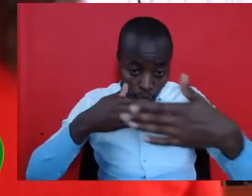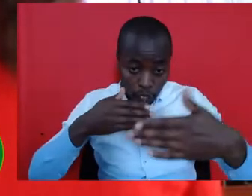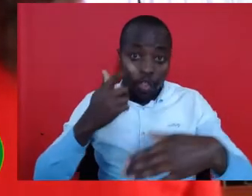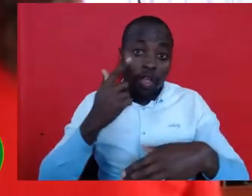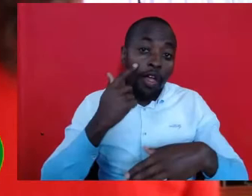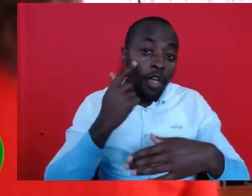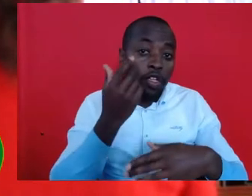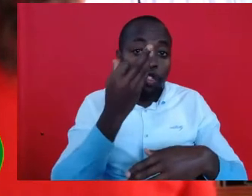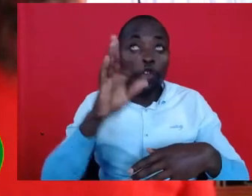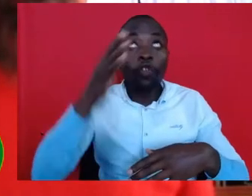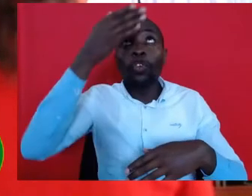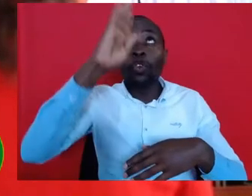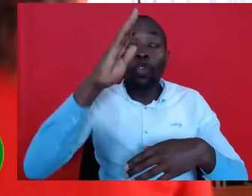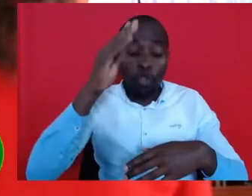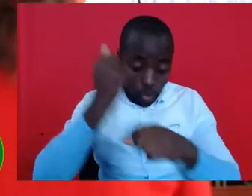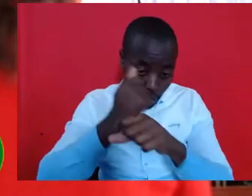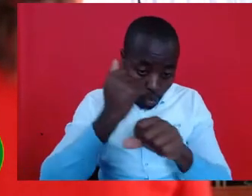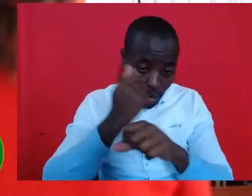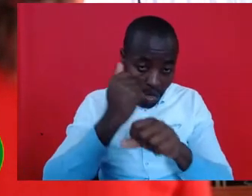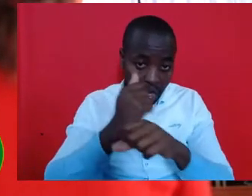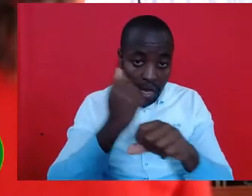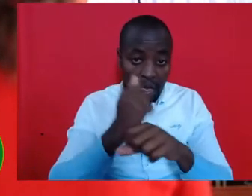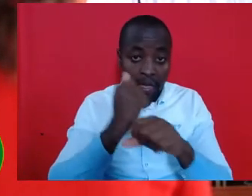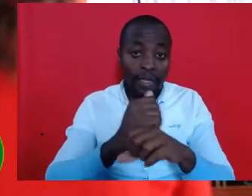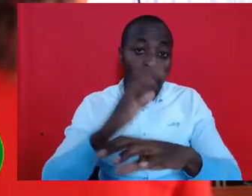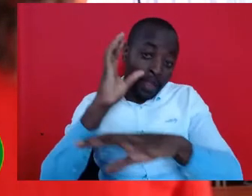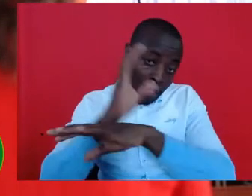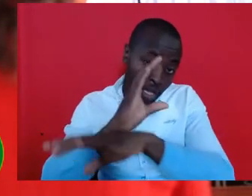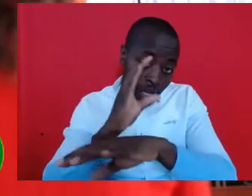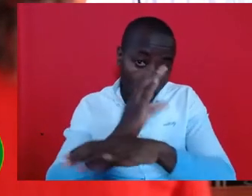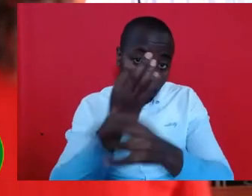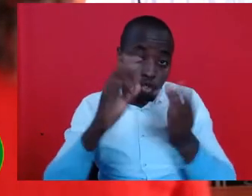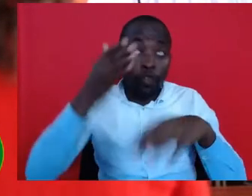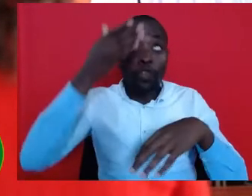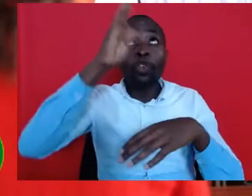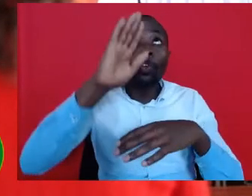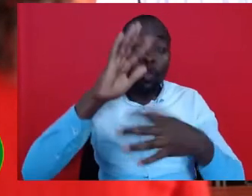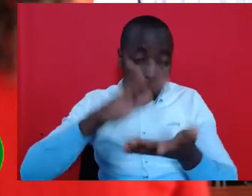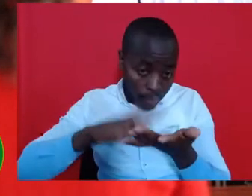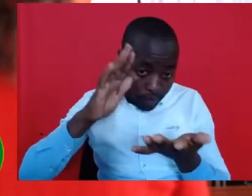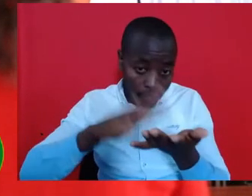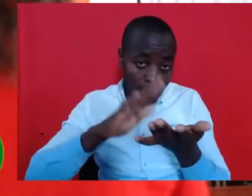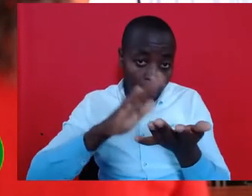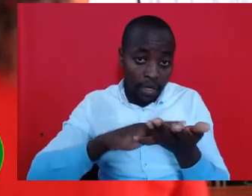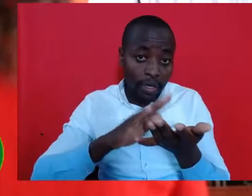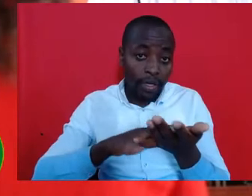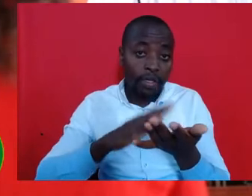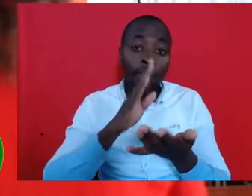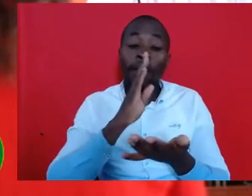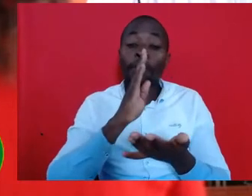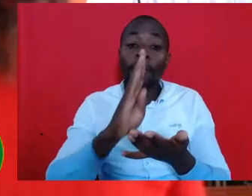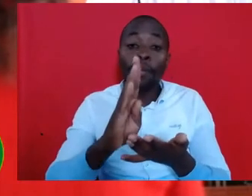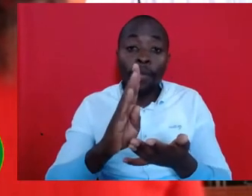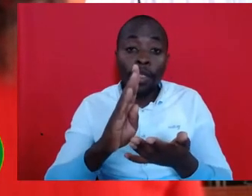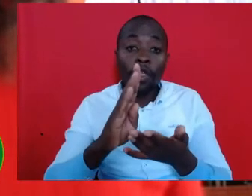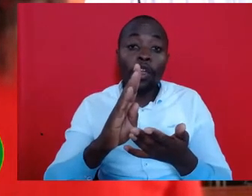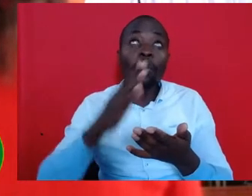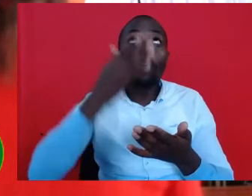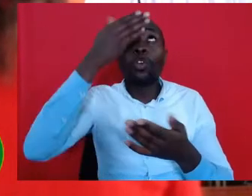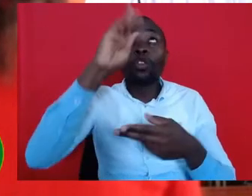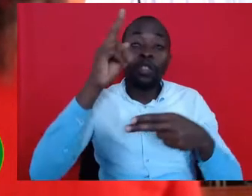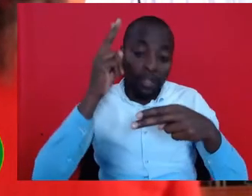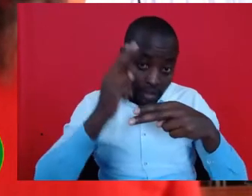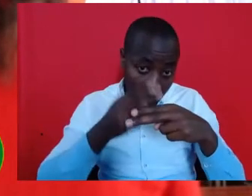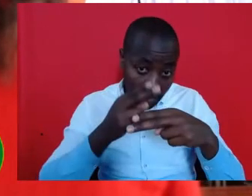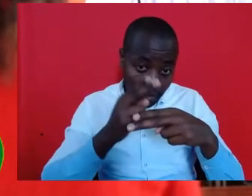ili yakifanyisha kazi katika kanisa hili, sifa na utukufu uwe katika kwa jina lako.